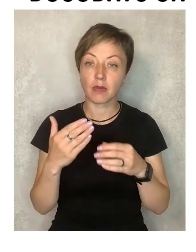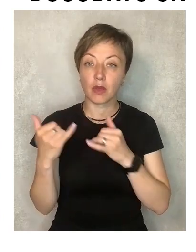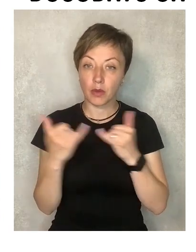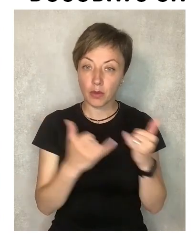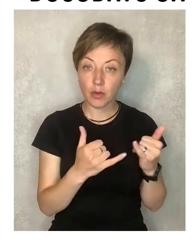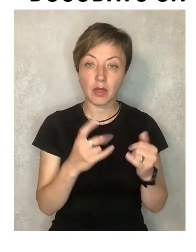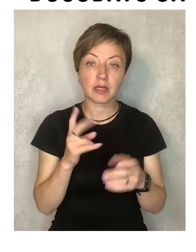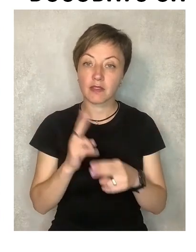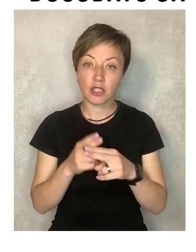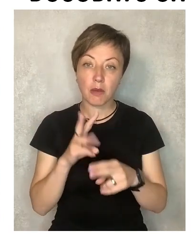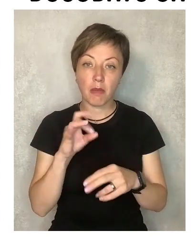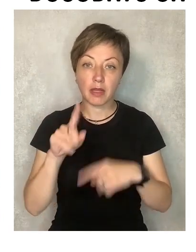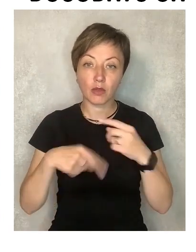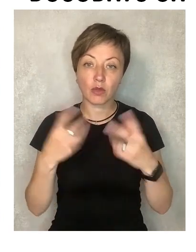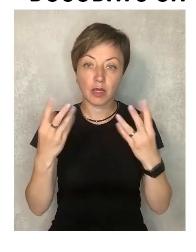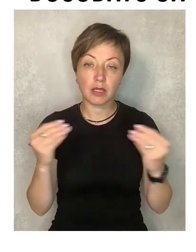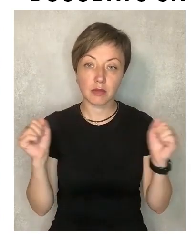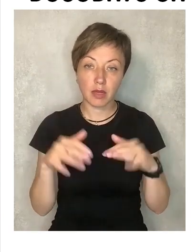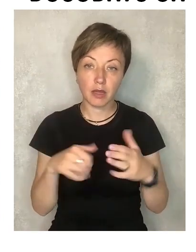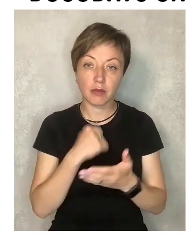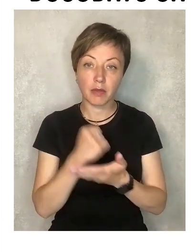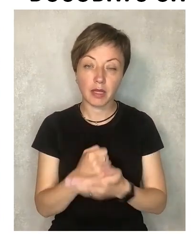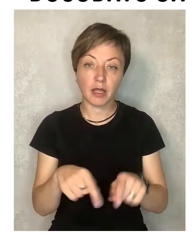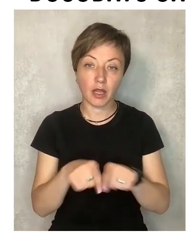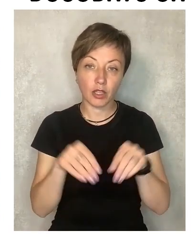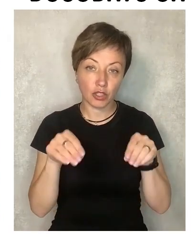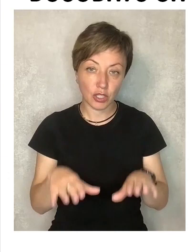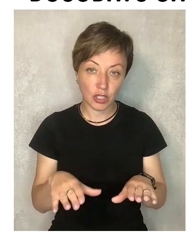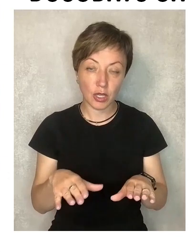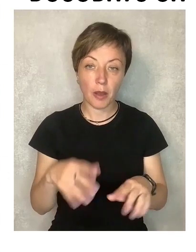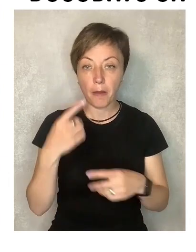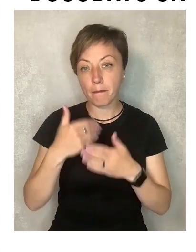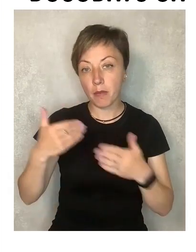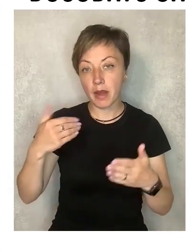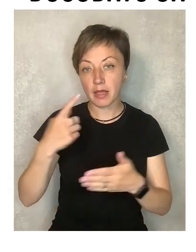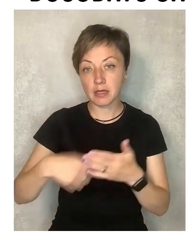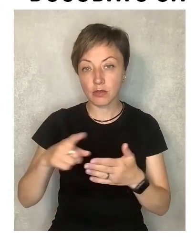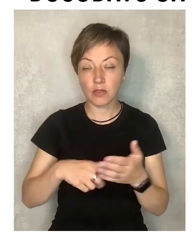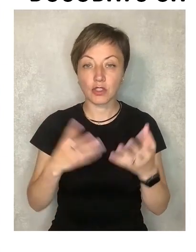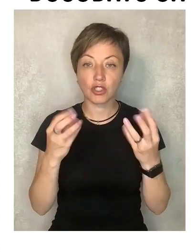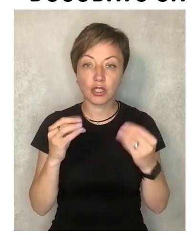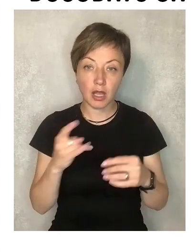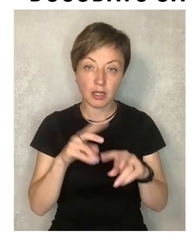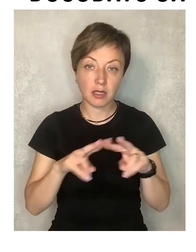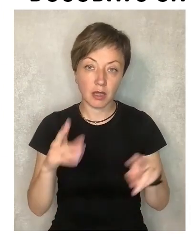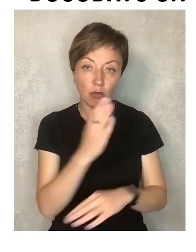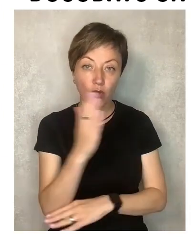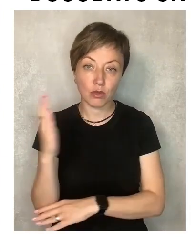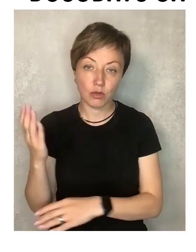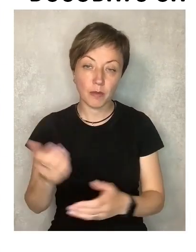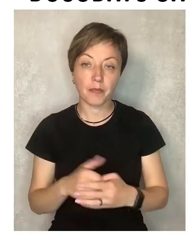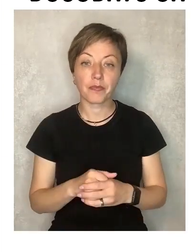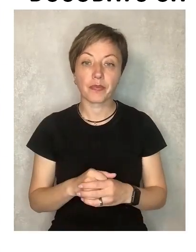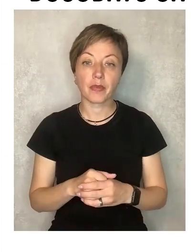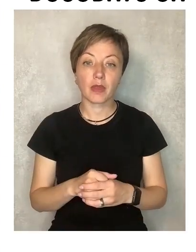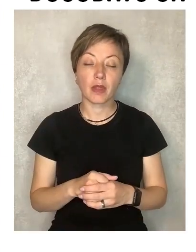мерії на наступний день зібратись і знову прийняти таке ж рішення. Типу, попереднє скасували, а ми ще раз таке ж проголосуємо. І ходіть, робіть.